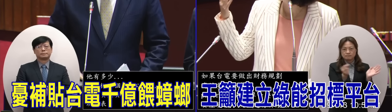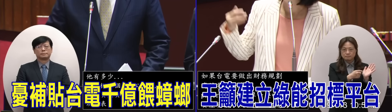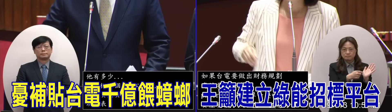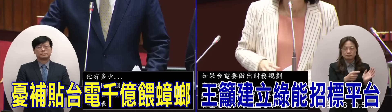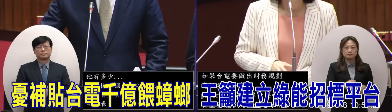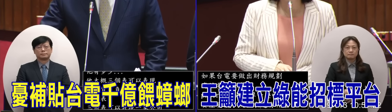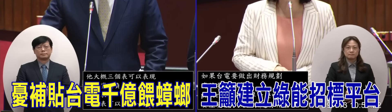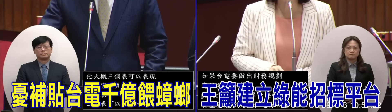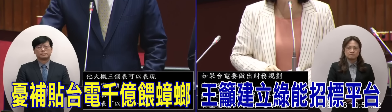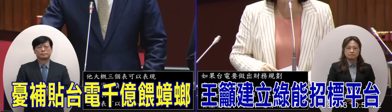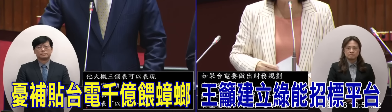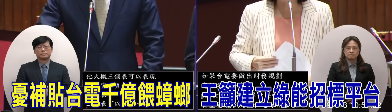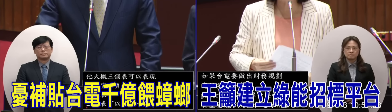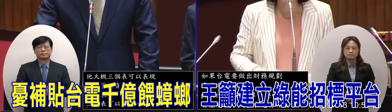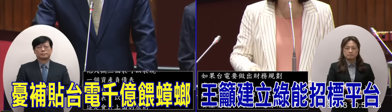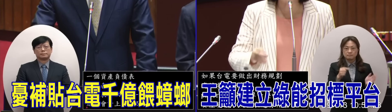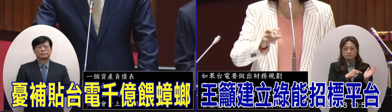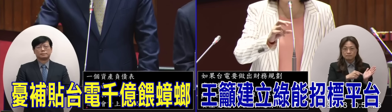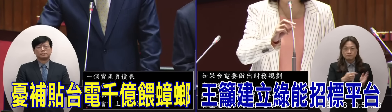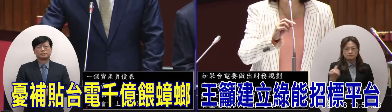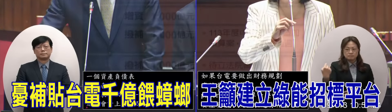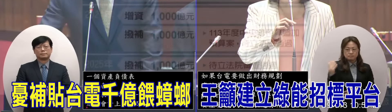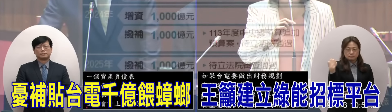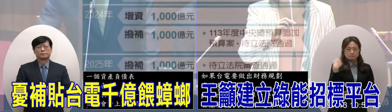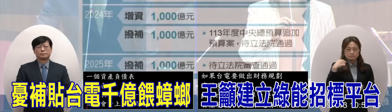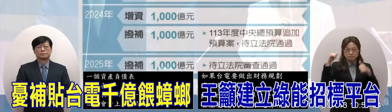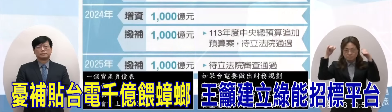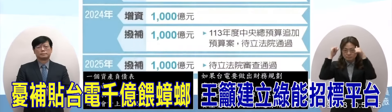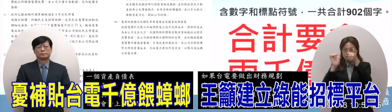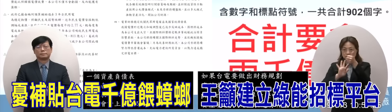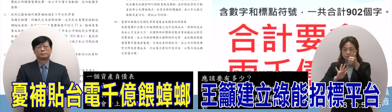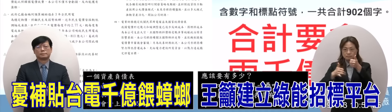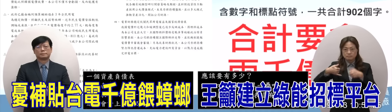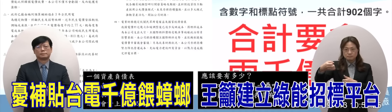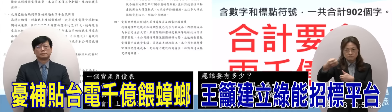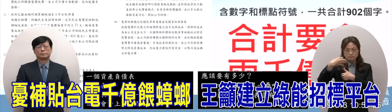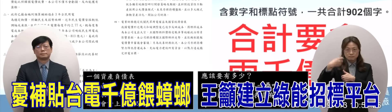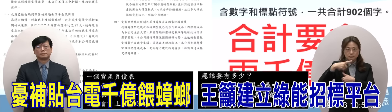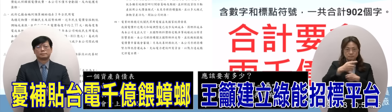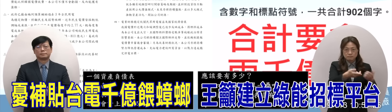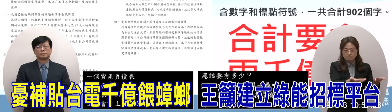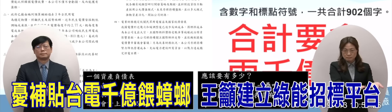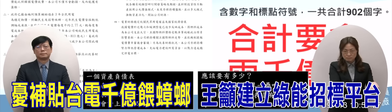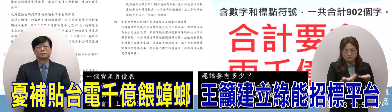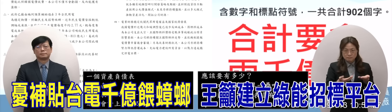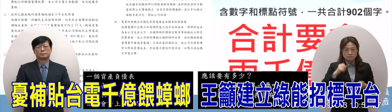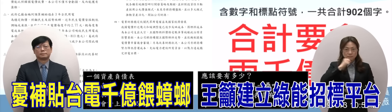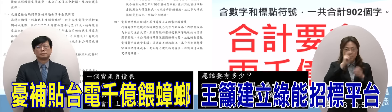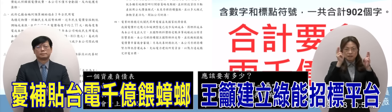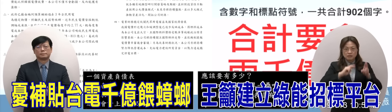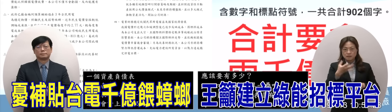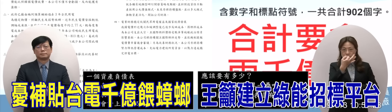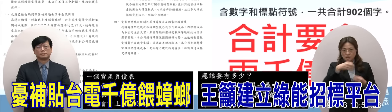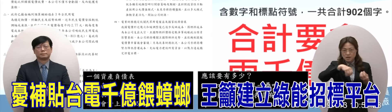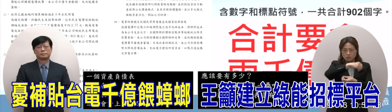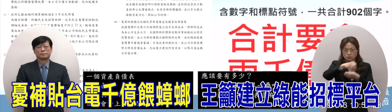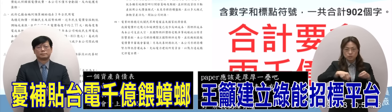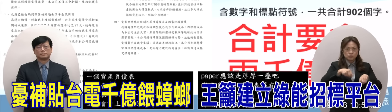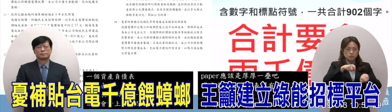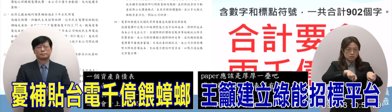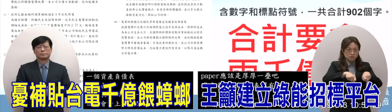来，这个是呢，昨天牛许廷委员跟我说，他收到了台电的财务规划表，来看